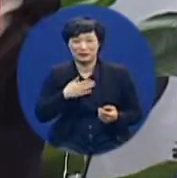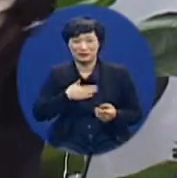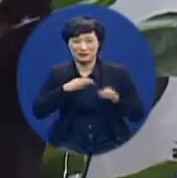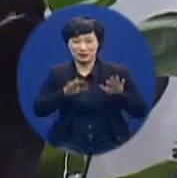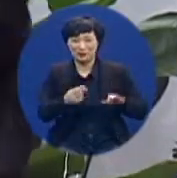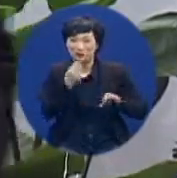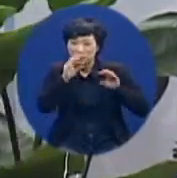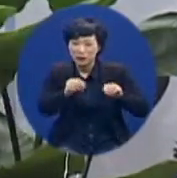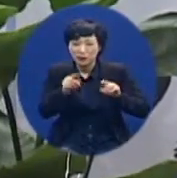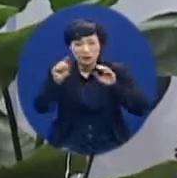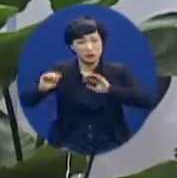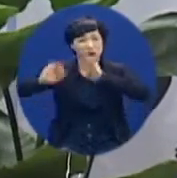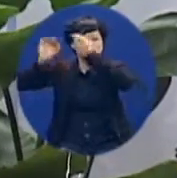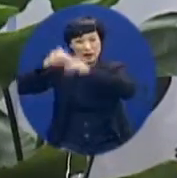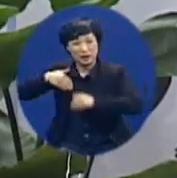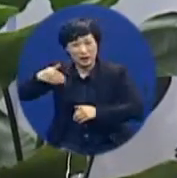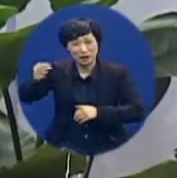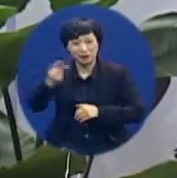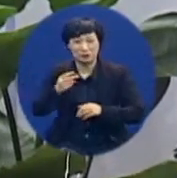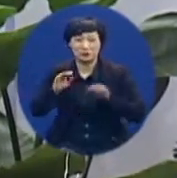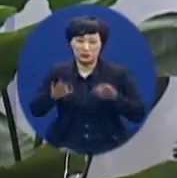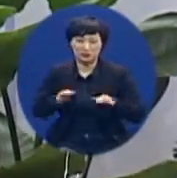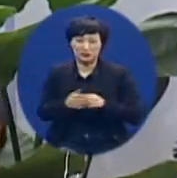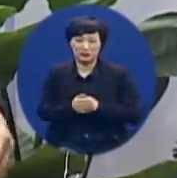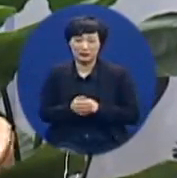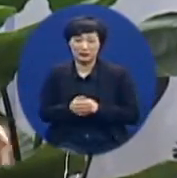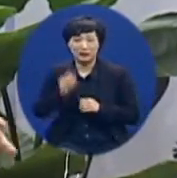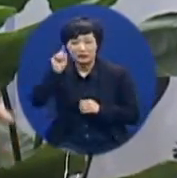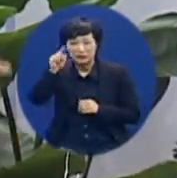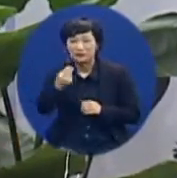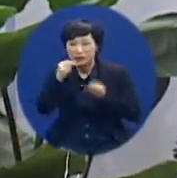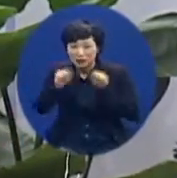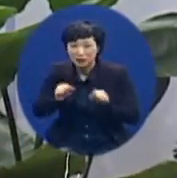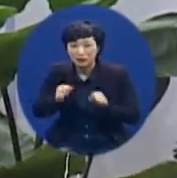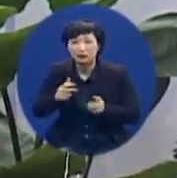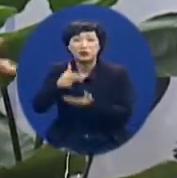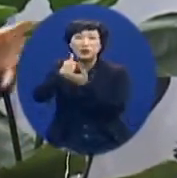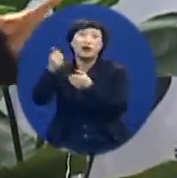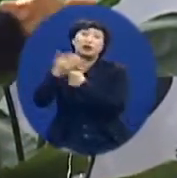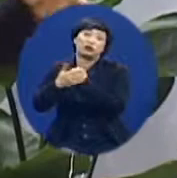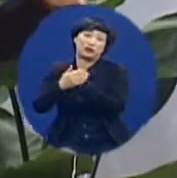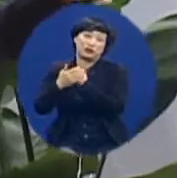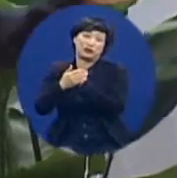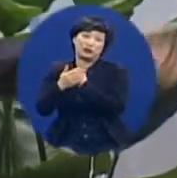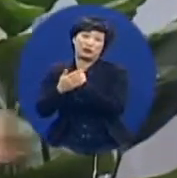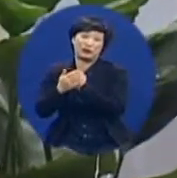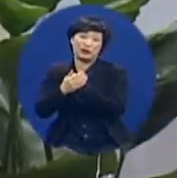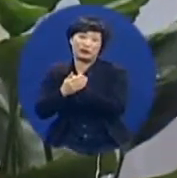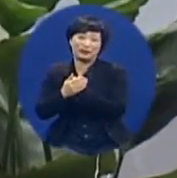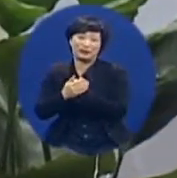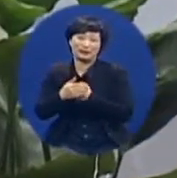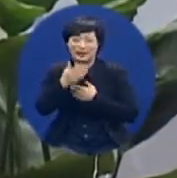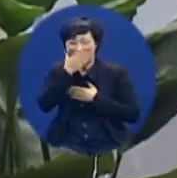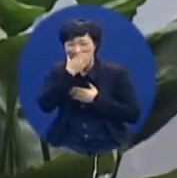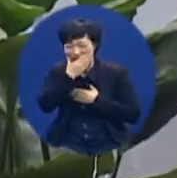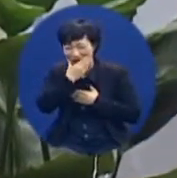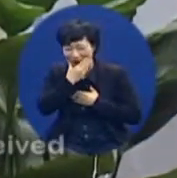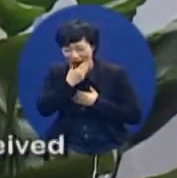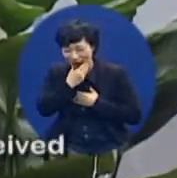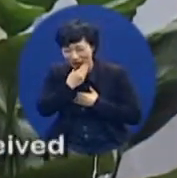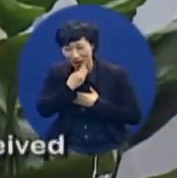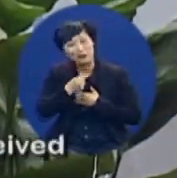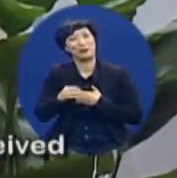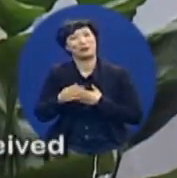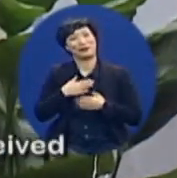아멘 오늘 살아도 주님 은혜로 산다 아멘 행복의 항아리 속에 빠져 가지고